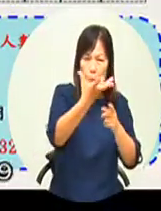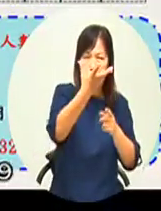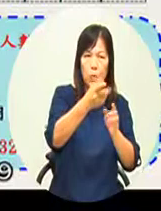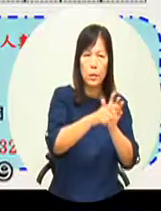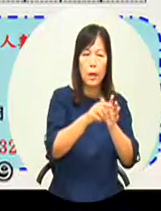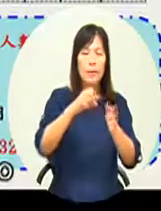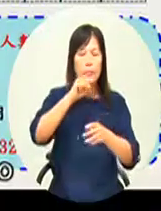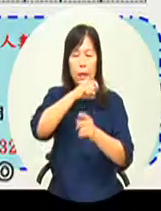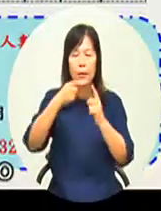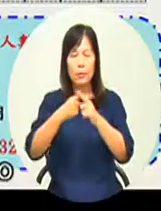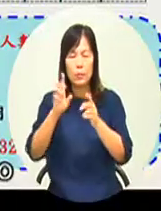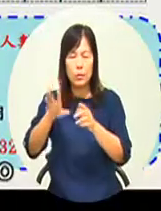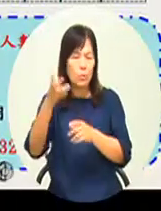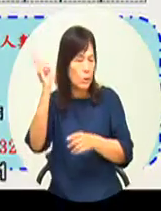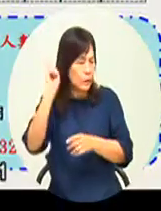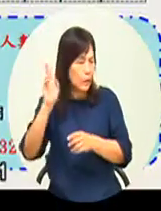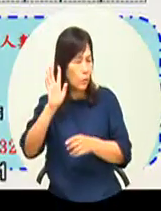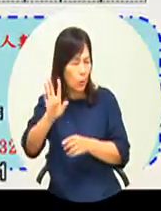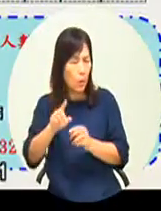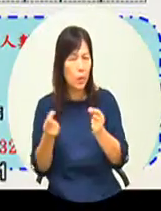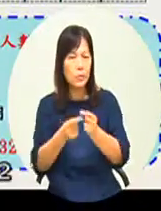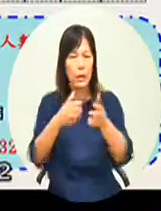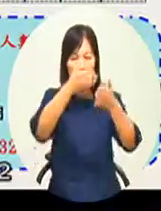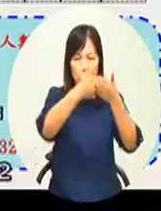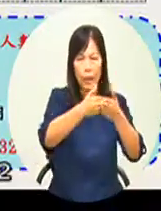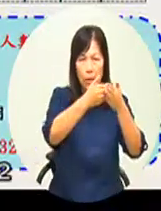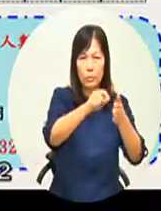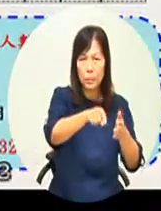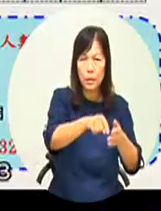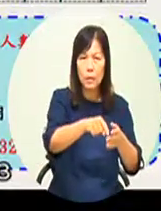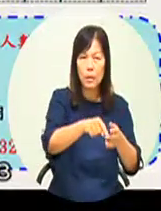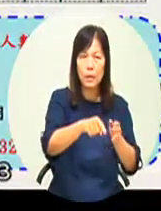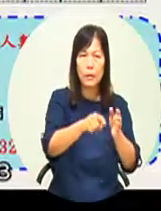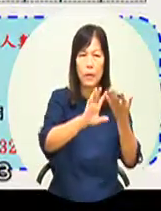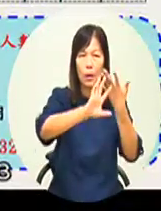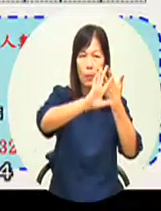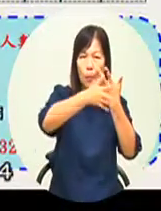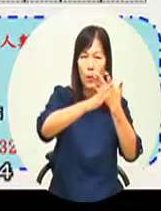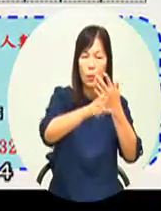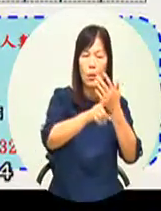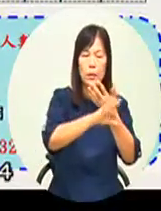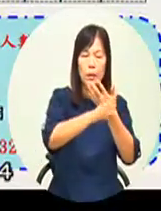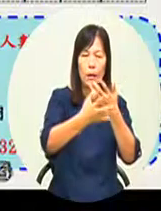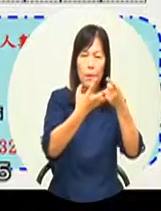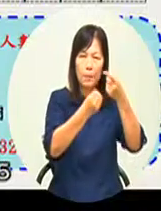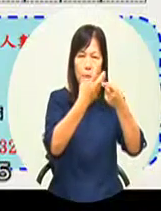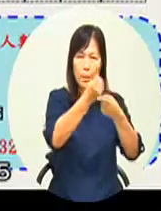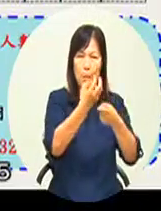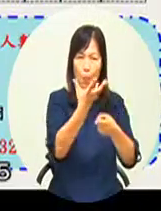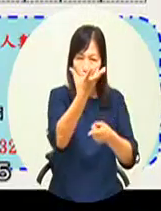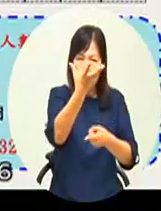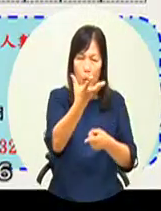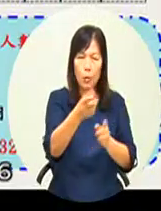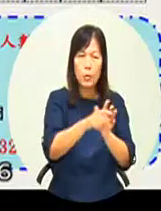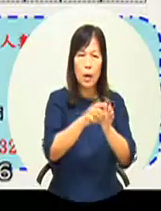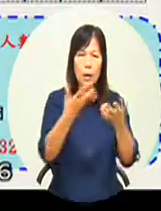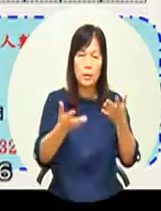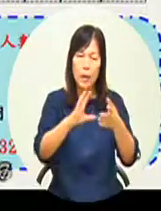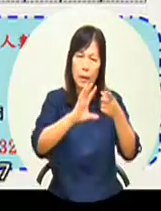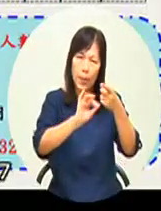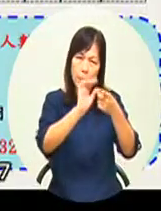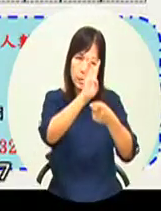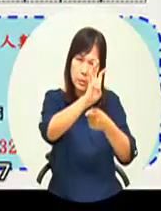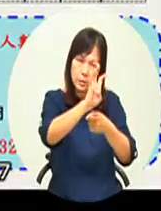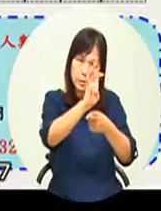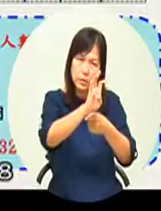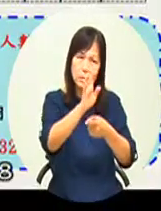台湾有一种声音认为是说，大陆观光客占外国旅客的比例太高，大概40%哦。所以